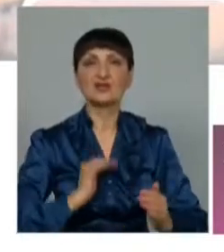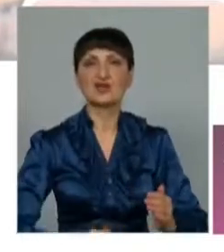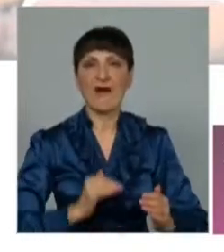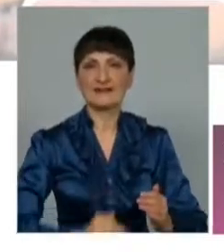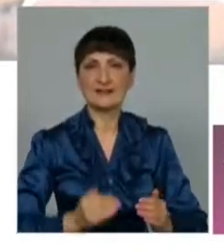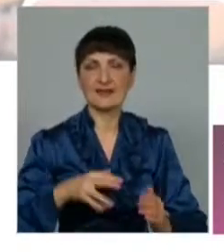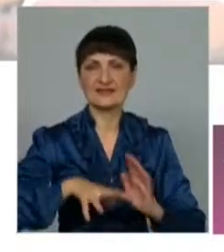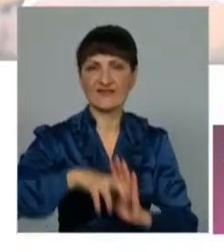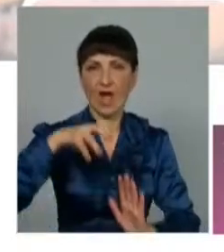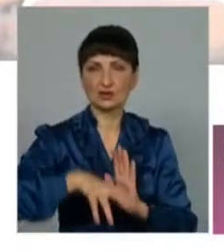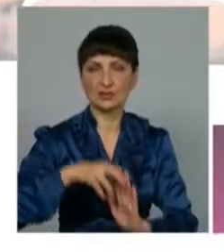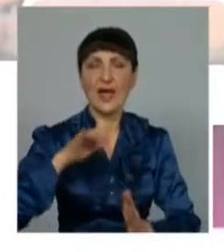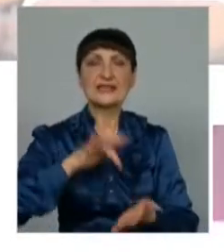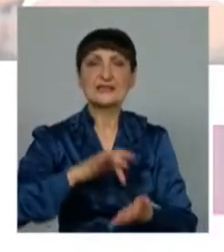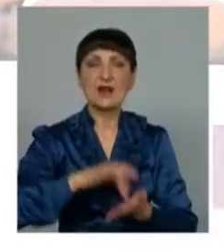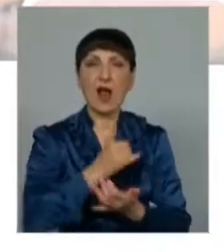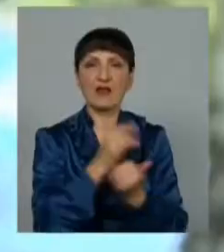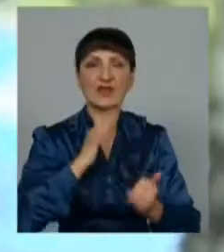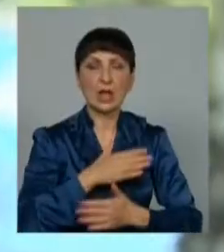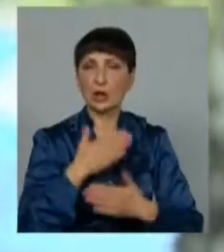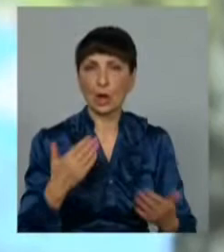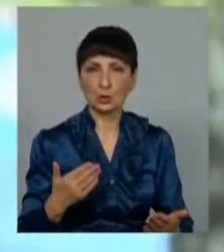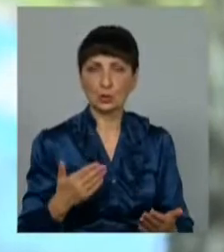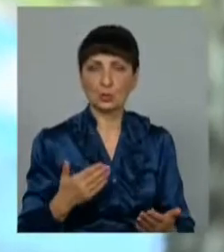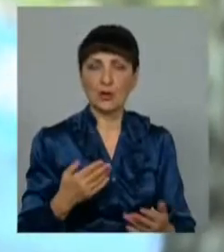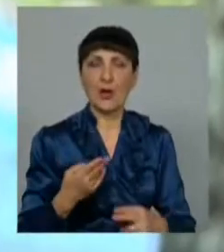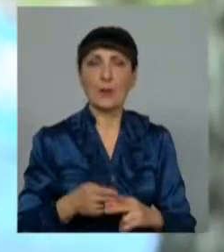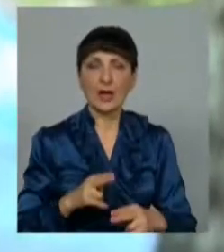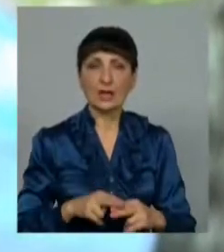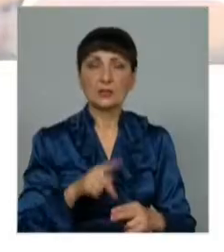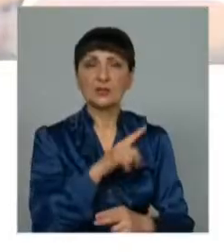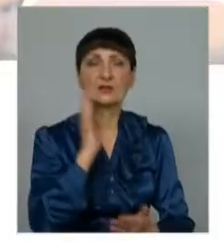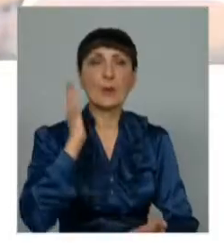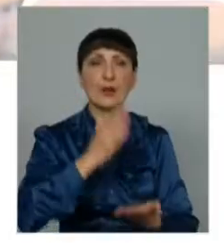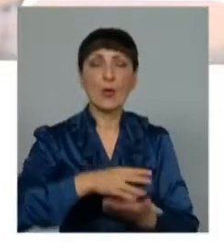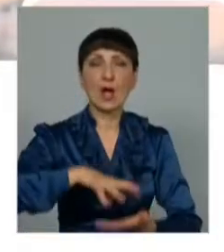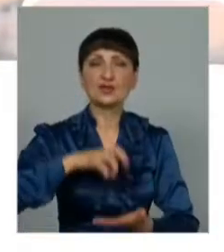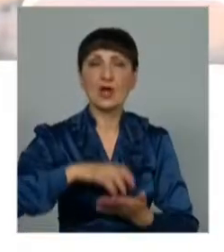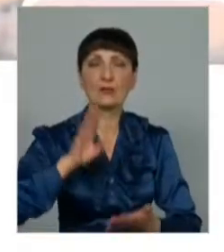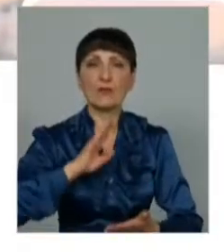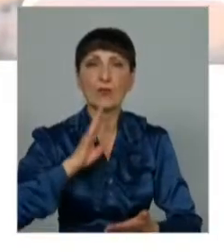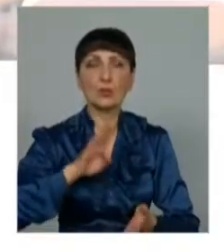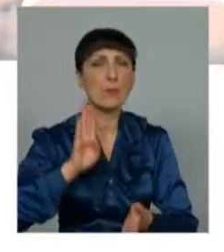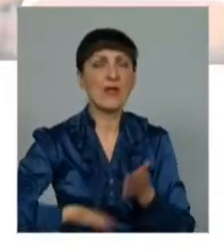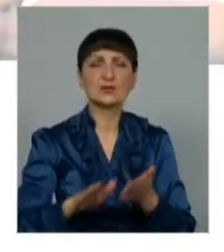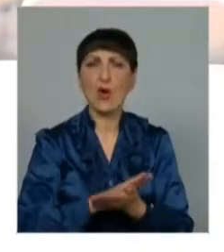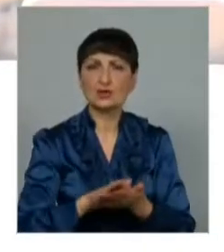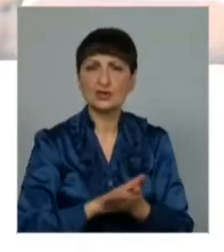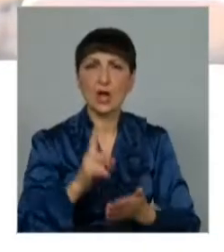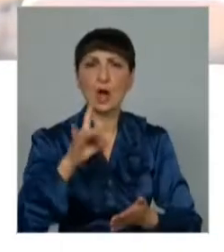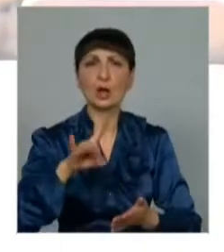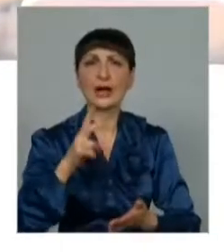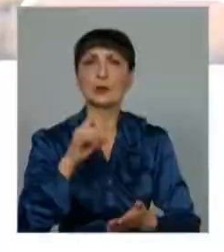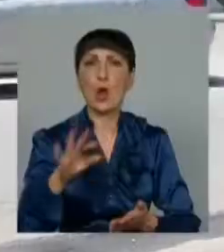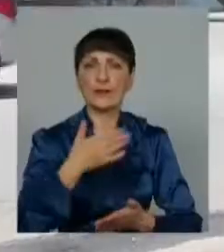скважинах. Центрального водоснабжения нету. Они сидят на частных скважинах, они напрямую качают воду. Без всякой очистки, без хлорирования